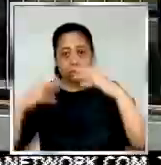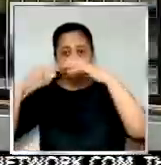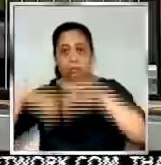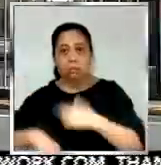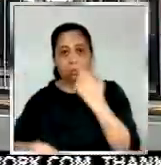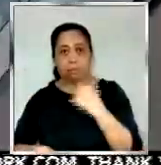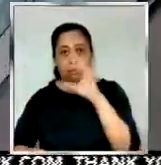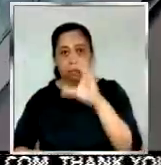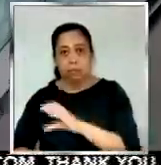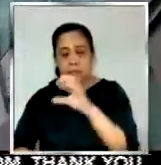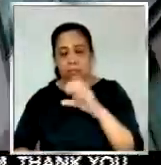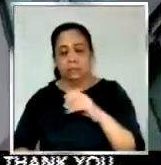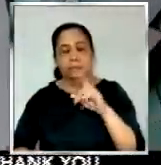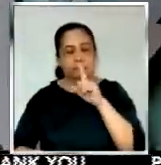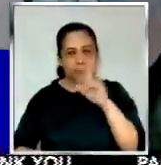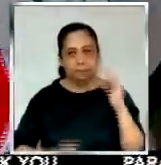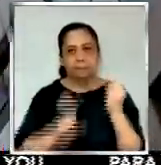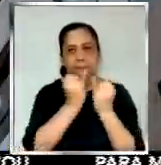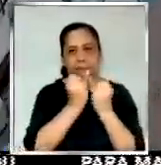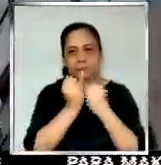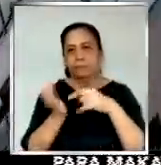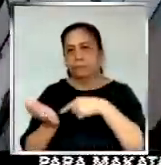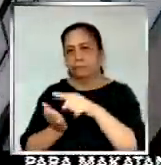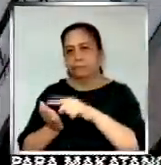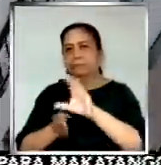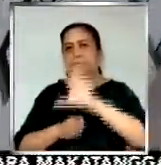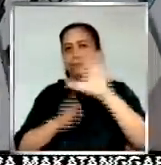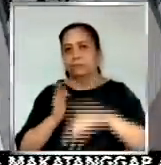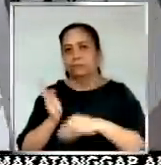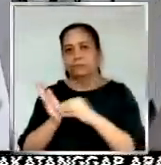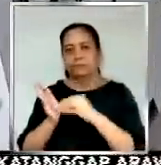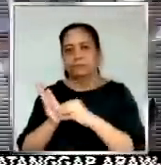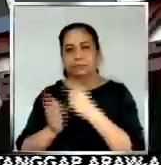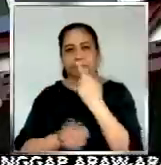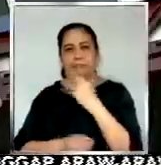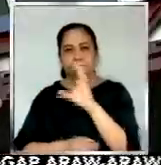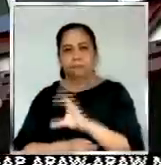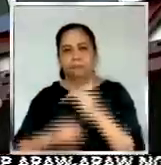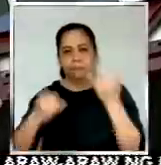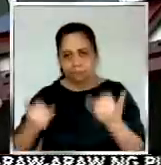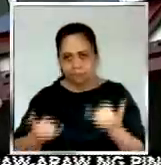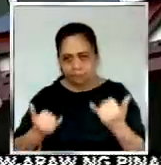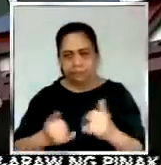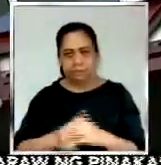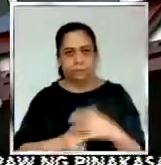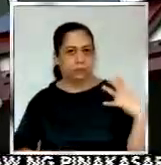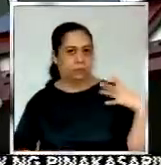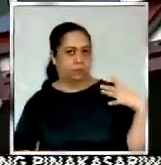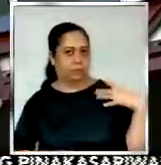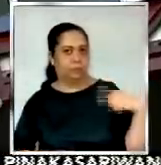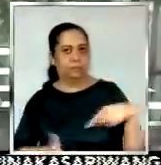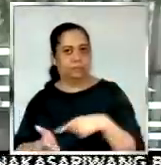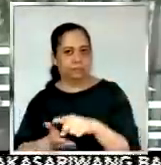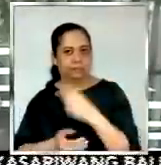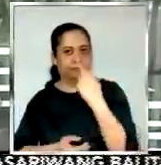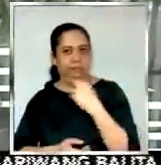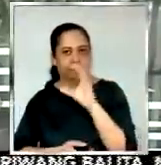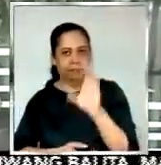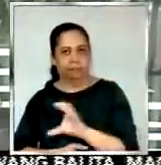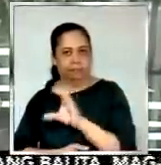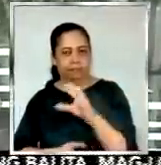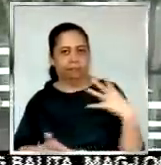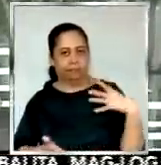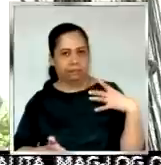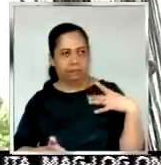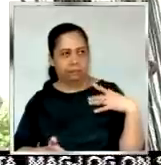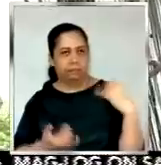Nangako ang PhilHealth na babayaran nila ng buo ang utang sa Red Cross ngayong araw. Naghihintay pa rin ng bayad ang Red Cross. Hinihintay pa namin